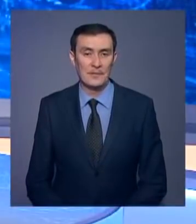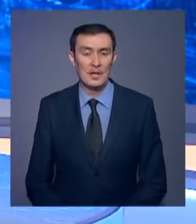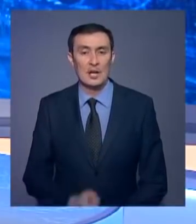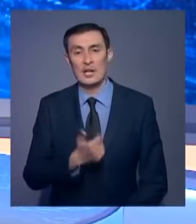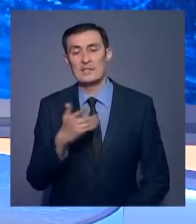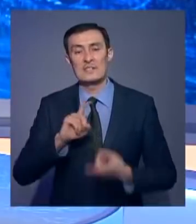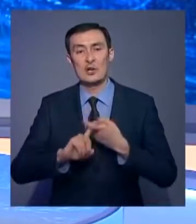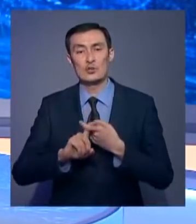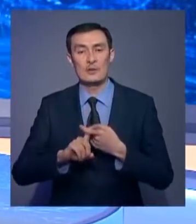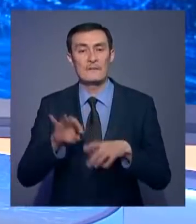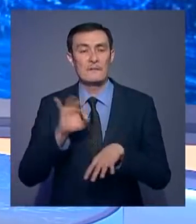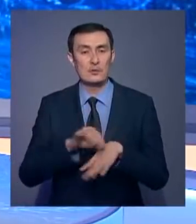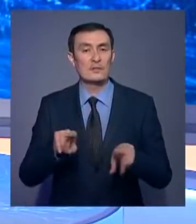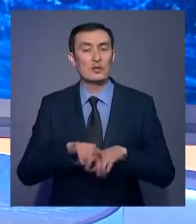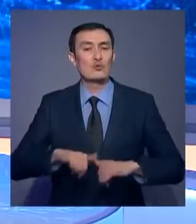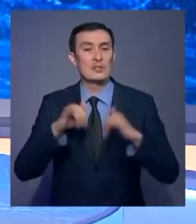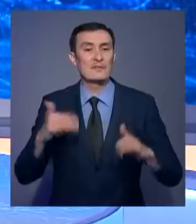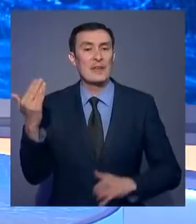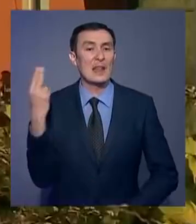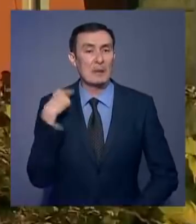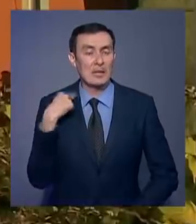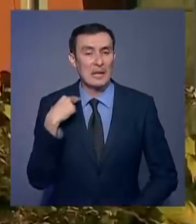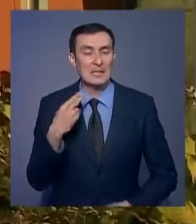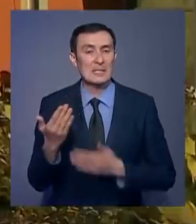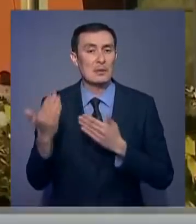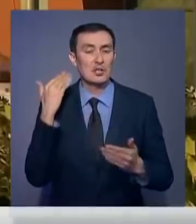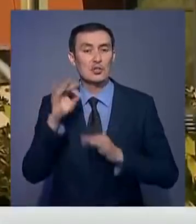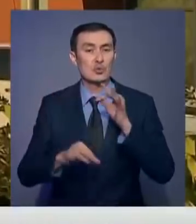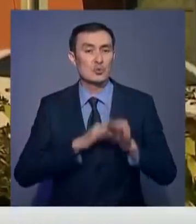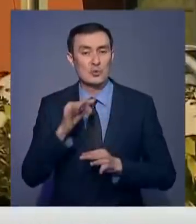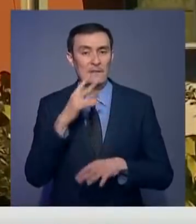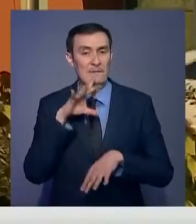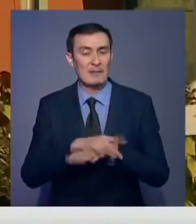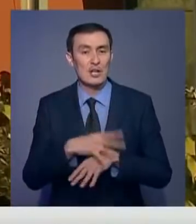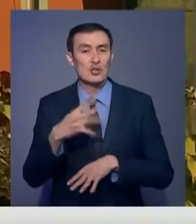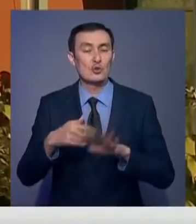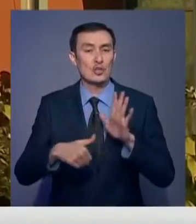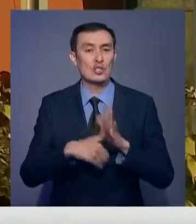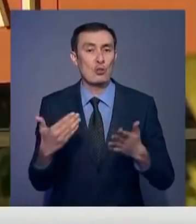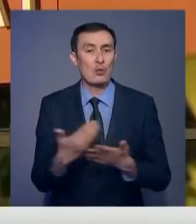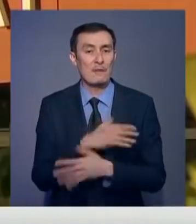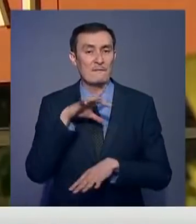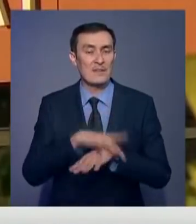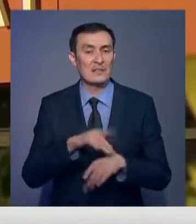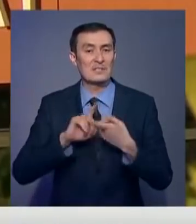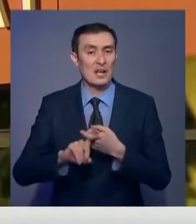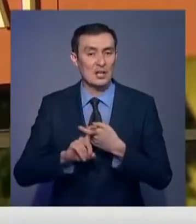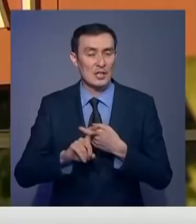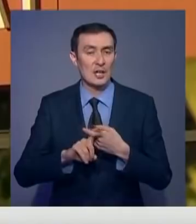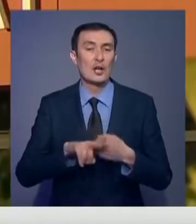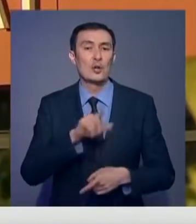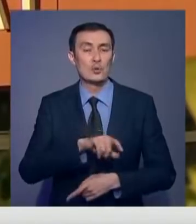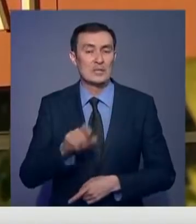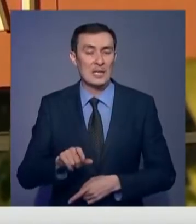Число зараженных коронавирусом выросло также в Великобритании. Там за прошедшие сутки было выявлено 46 новых случаев.